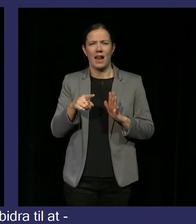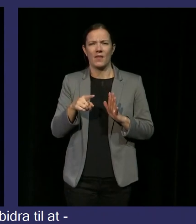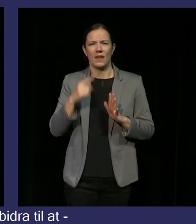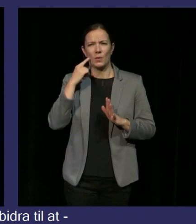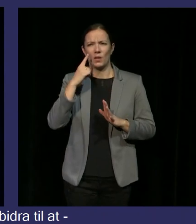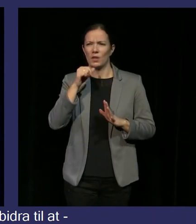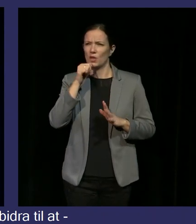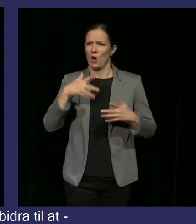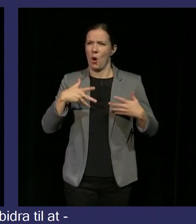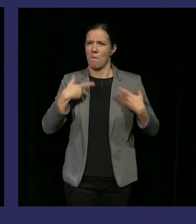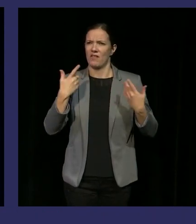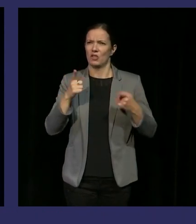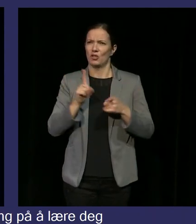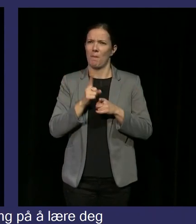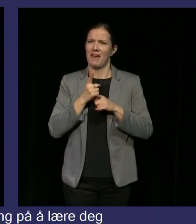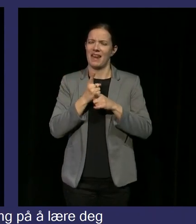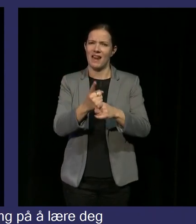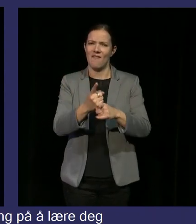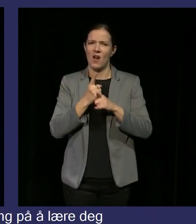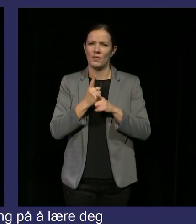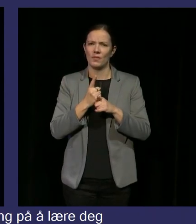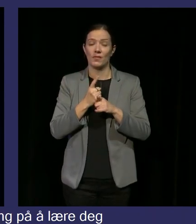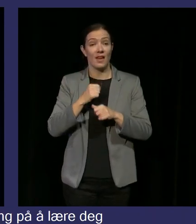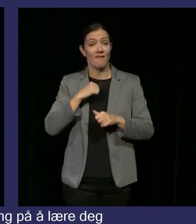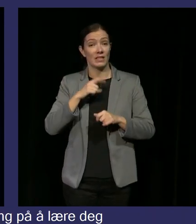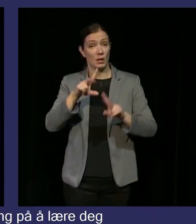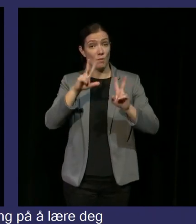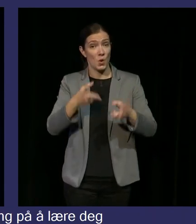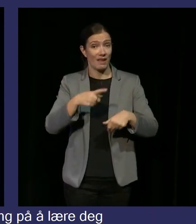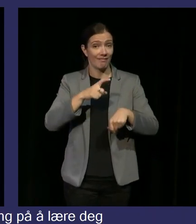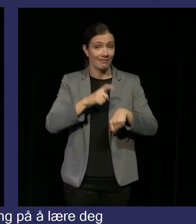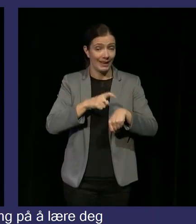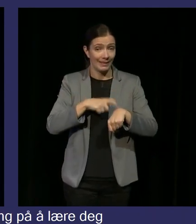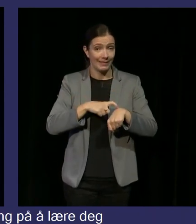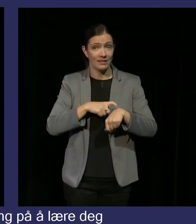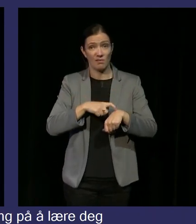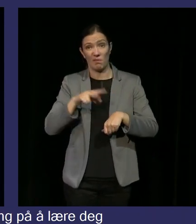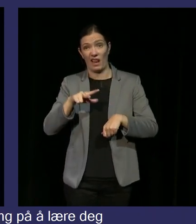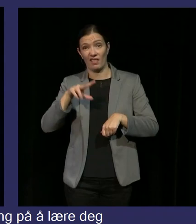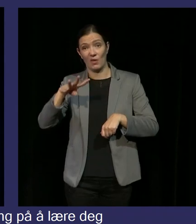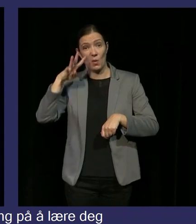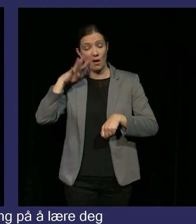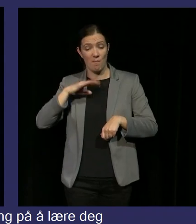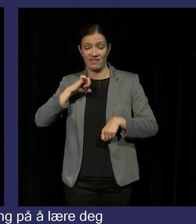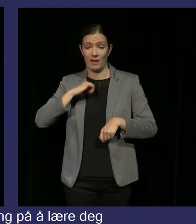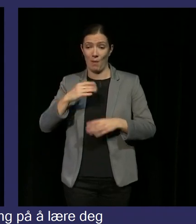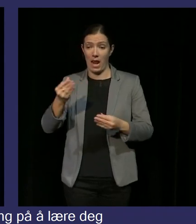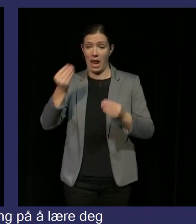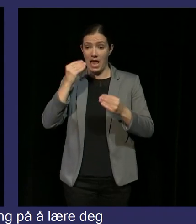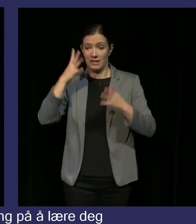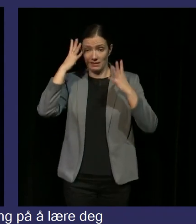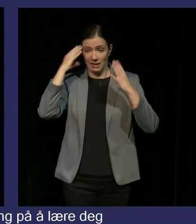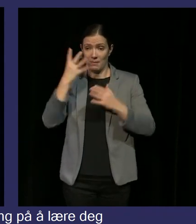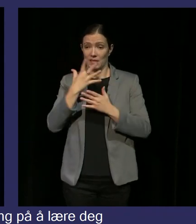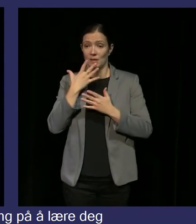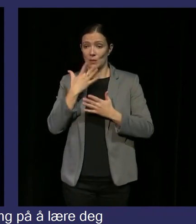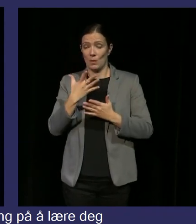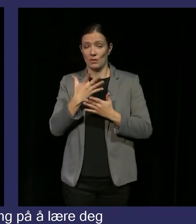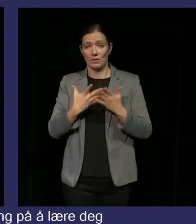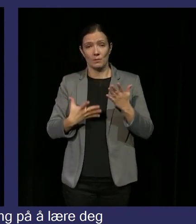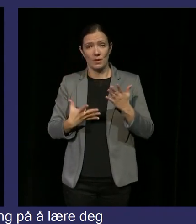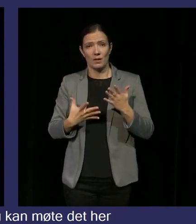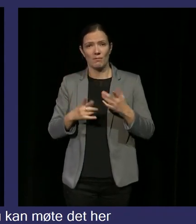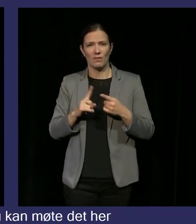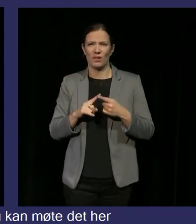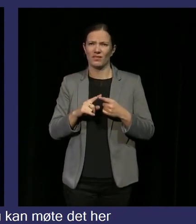må oppleves som relevant da. Altså hvis du skal bruke tid som 13-14-åring på å lære deg samisk godt, så må du oppleve at det her noe du har